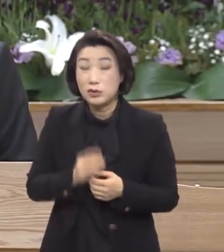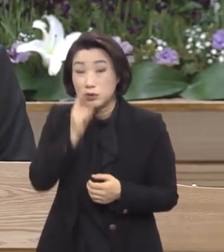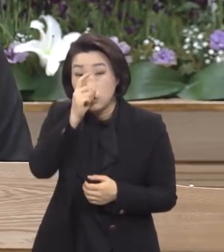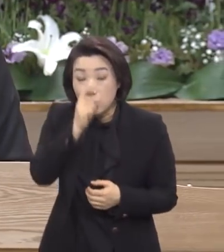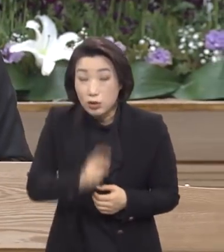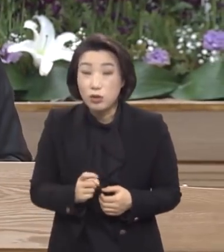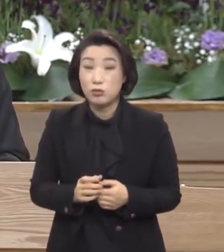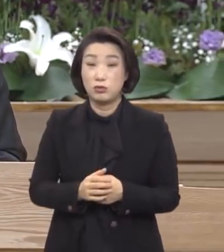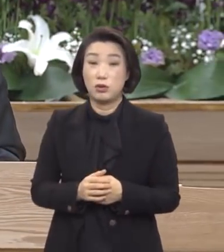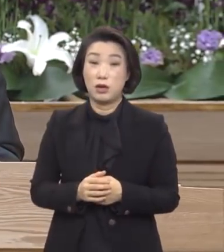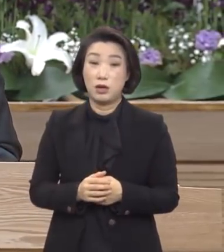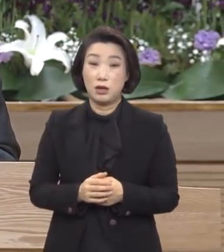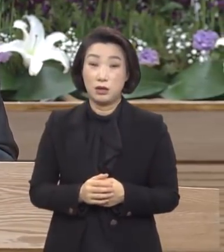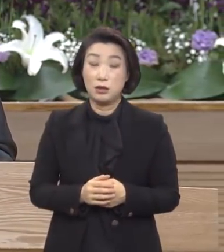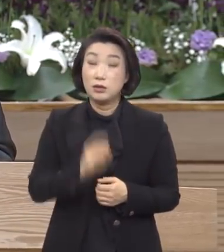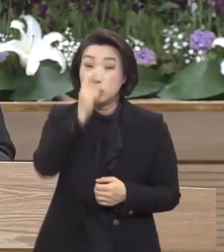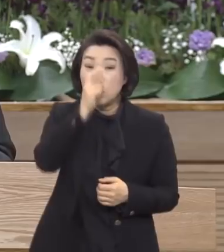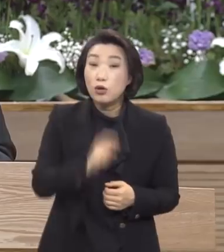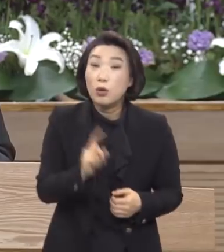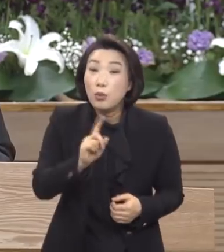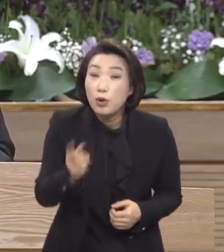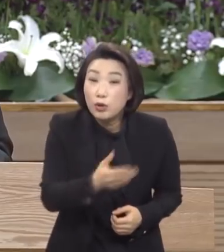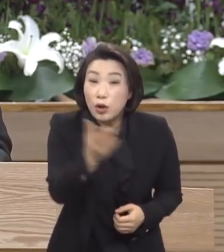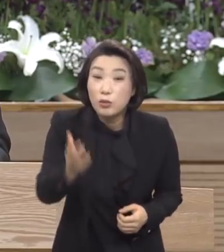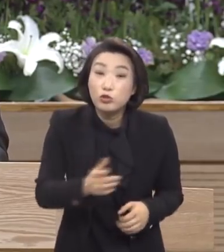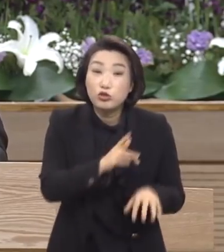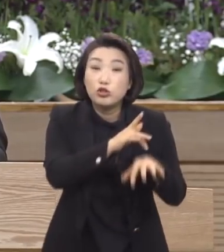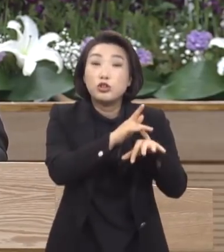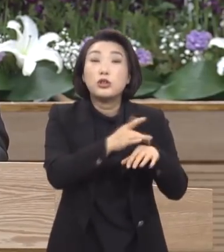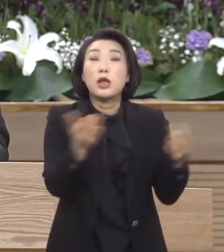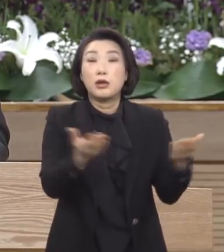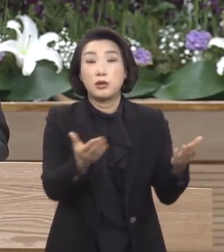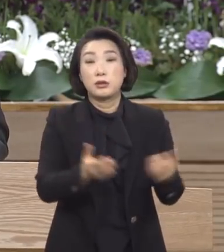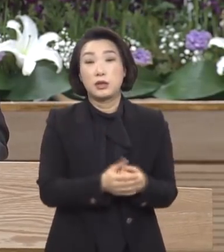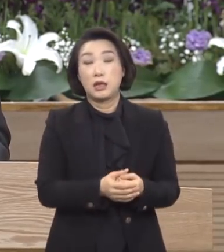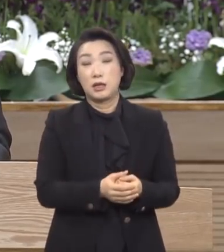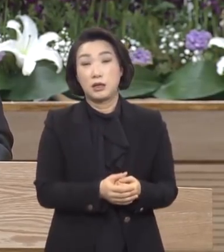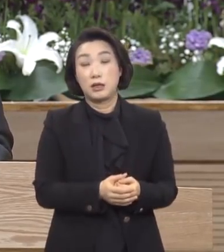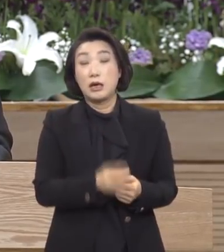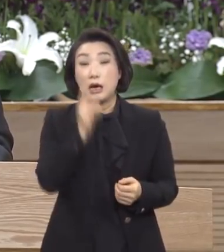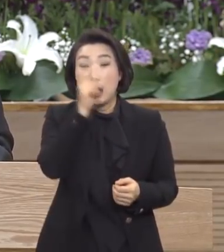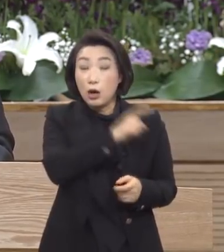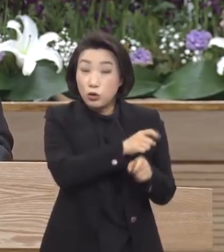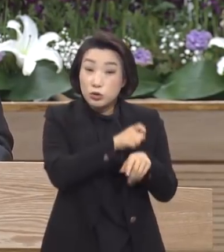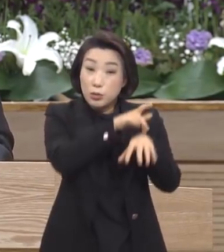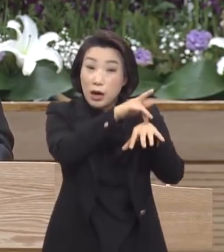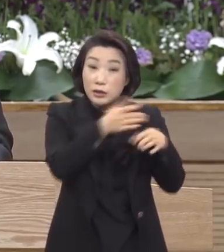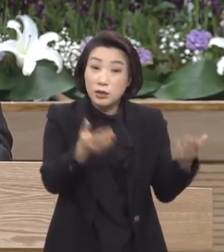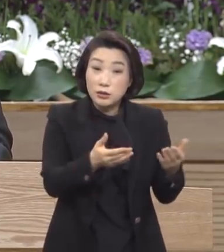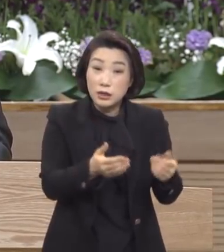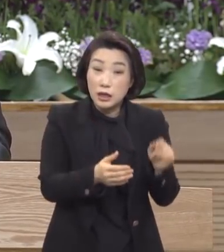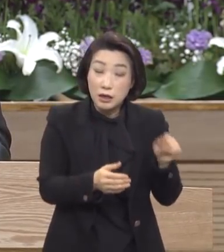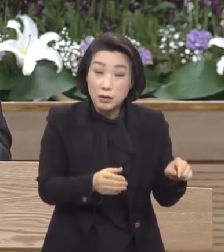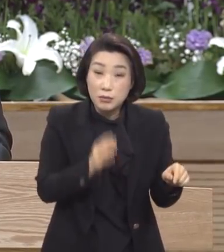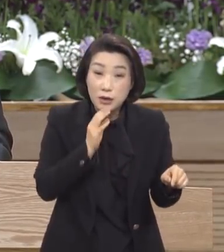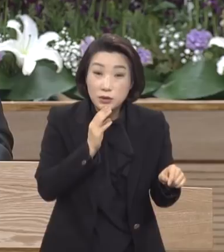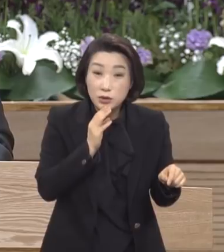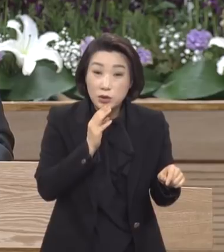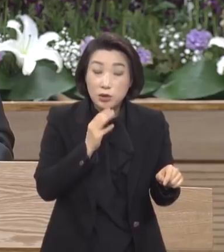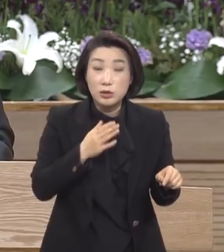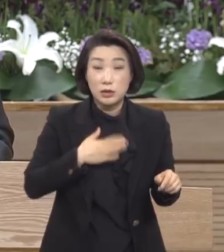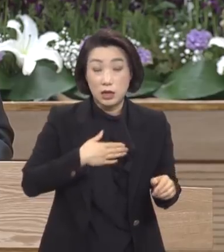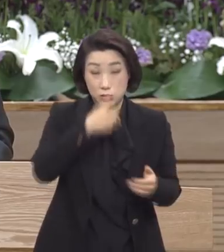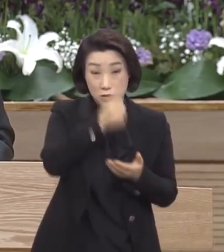더러운 것과 이 더러운 것이 뭐요? 귀신 역사, 악한 마귀 사탄 귀신이 내 속에서 범죄케